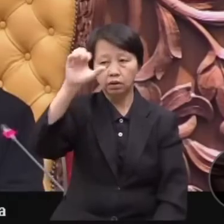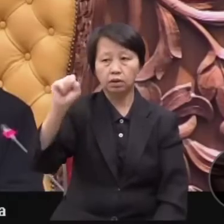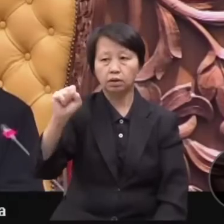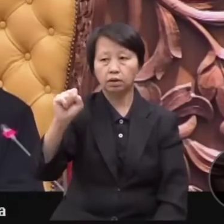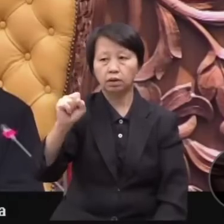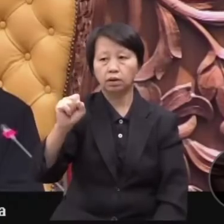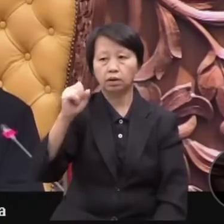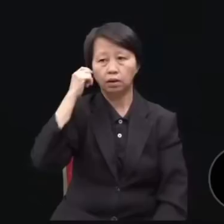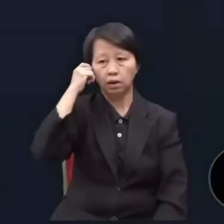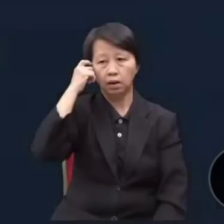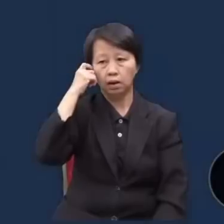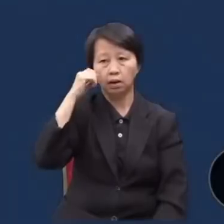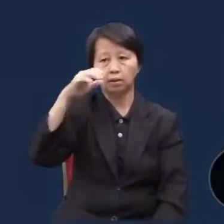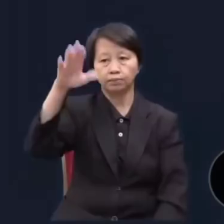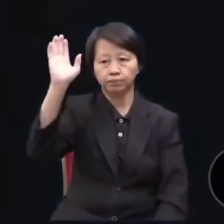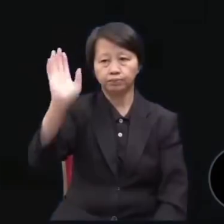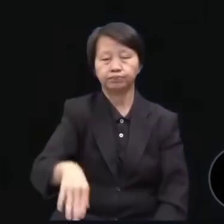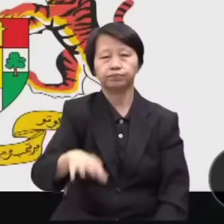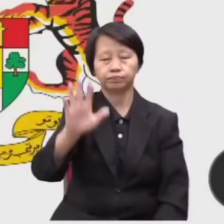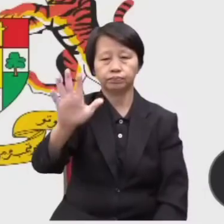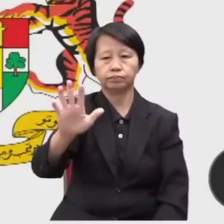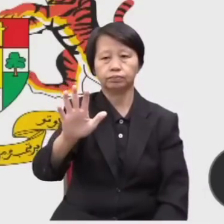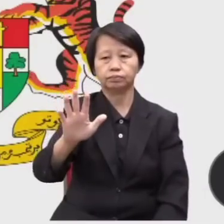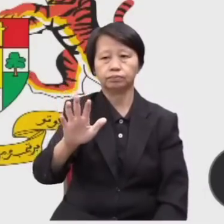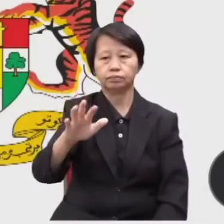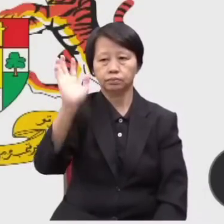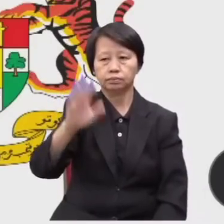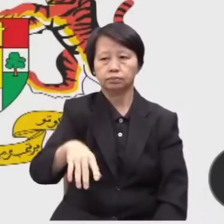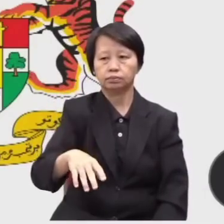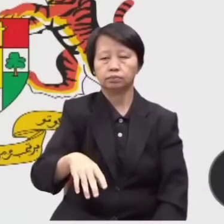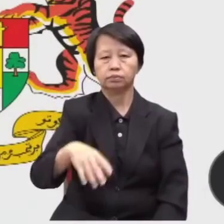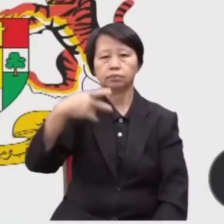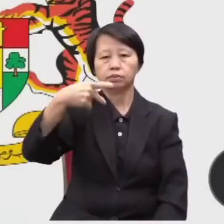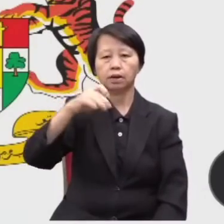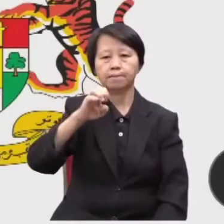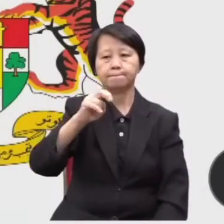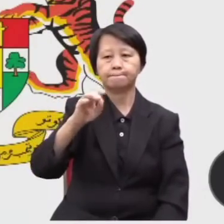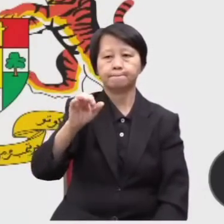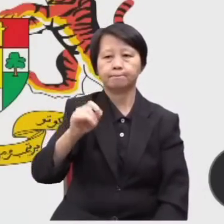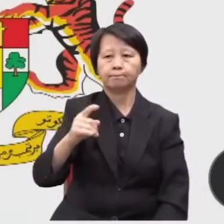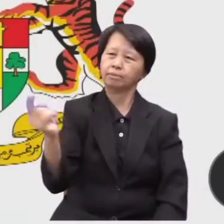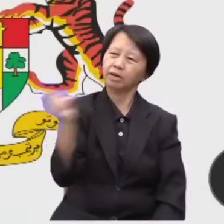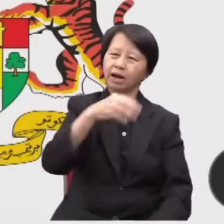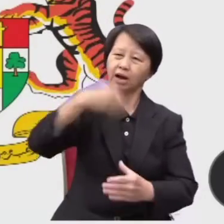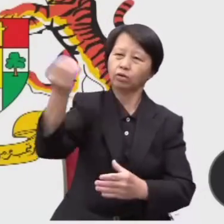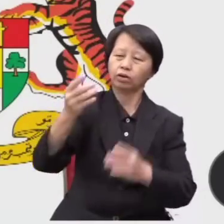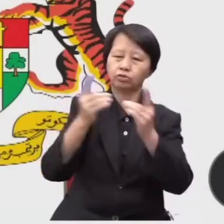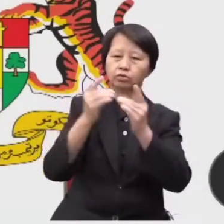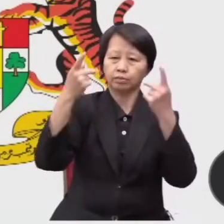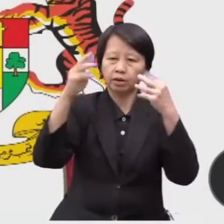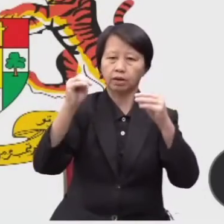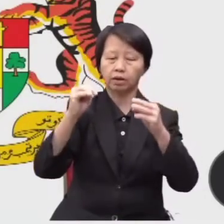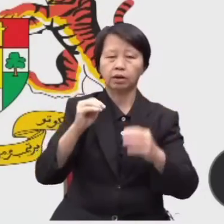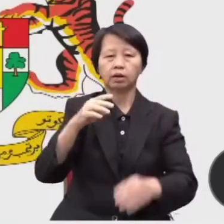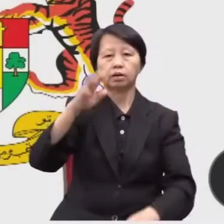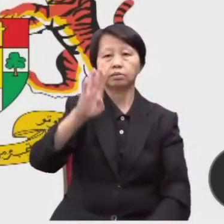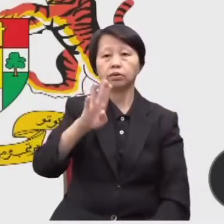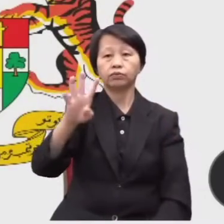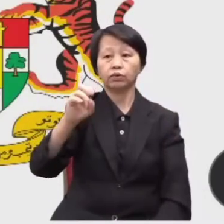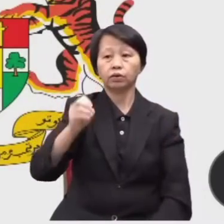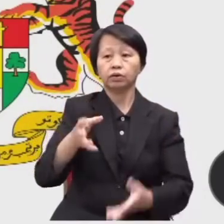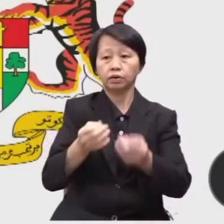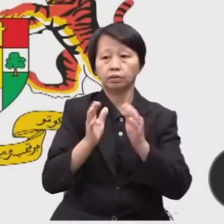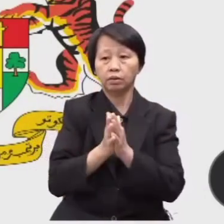Berhormat. Penang. Saya nak minta yang tu, yang tu Penang. Keluar jumpa PM keluar. Sekarang B40 bila dapat rayuan lebih